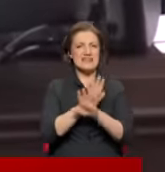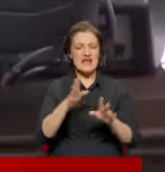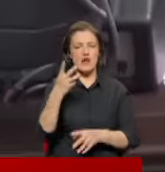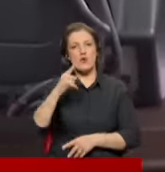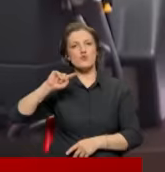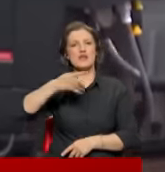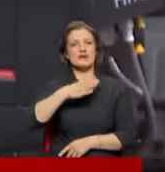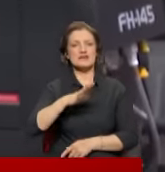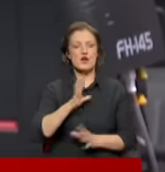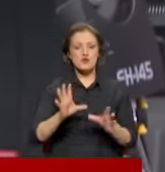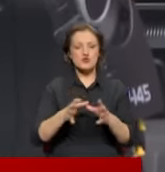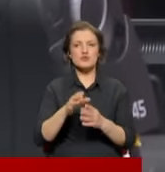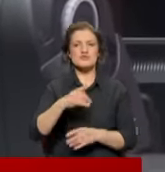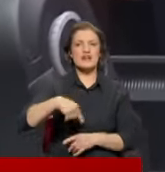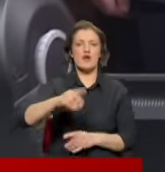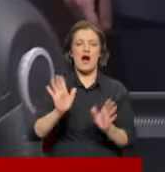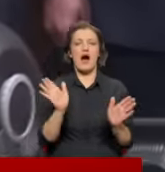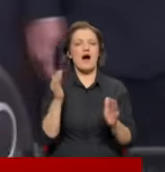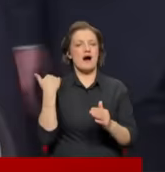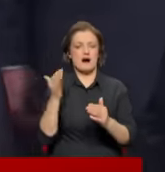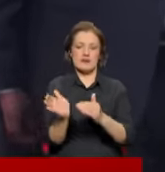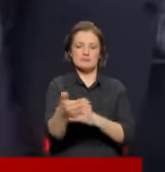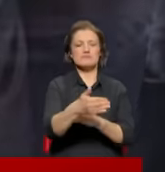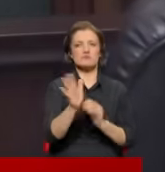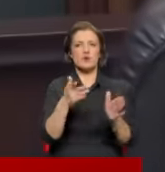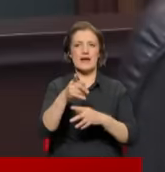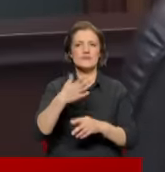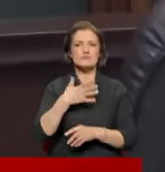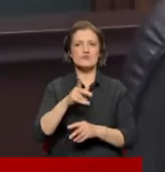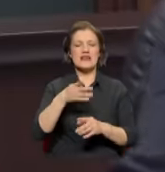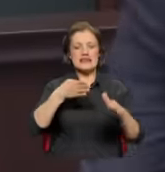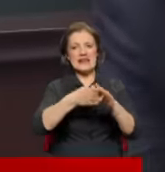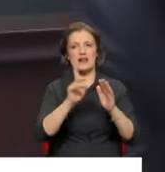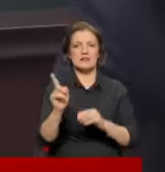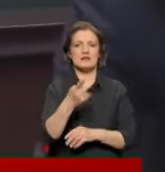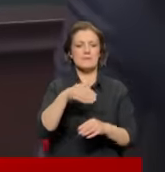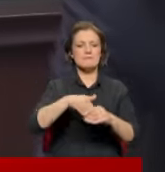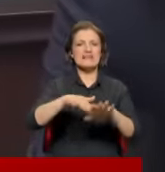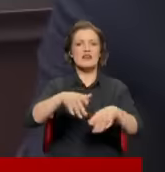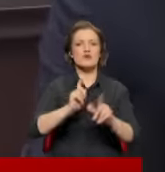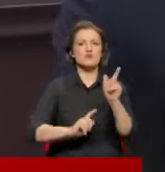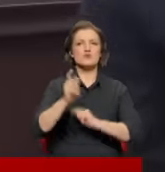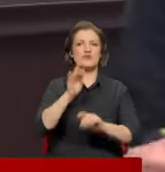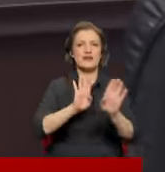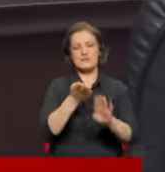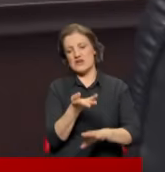Cumhurbaşkanı Erdoğan grup salonunda arka odaya geçti. Bursalı o kapıdan içeri giremedi. Milletvekillerinin kullandığı kapıdan çıktı.